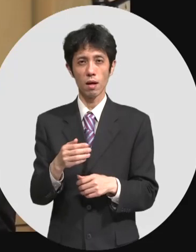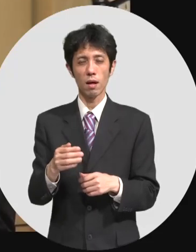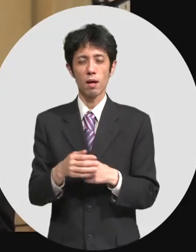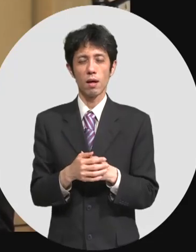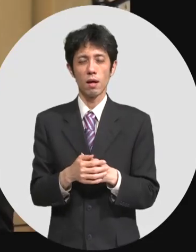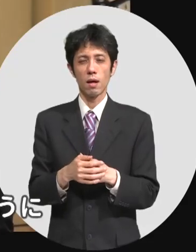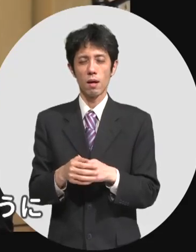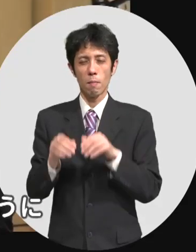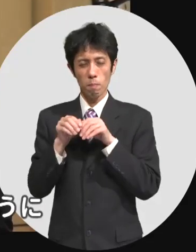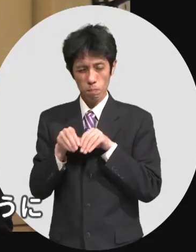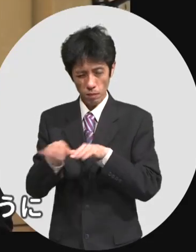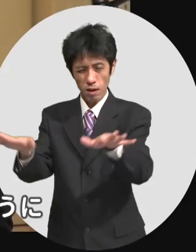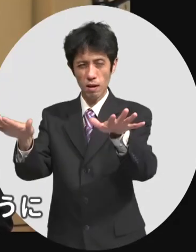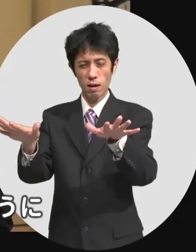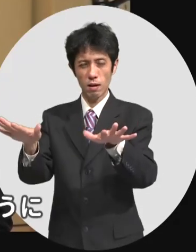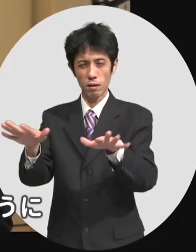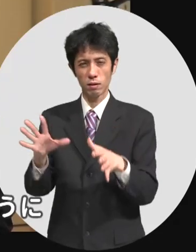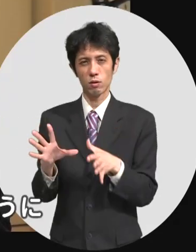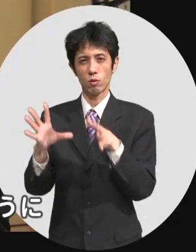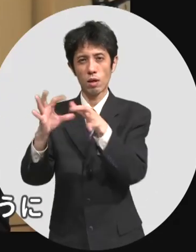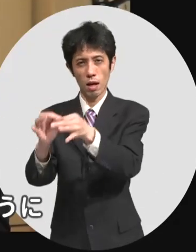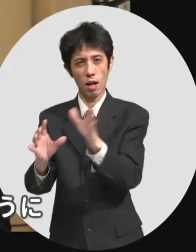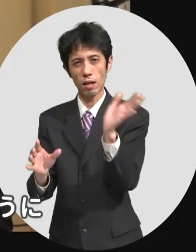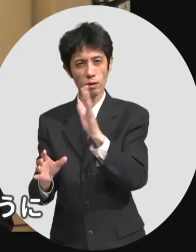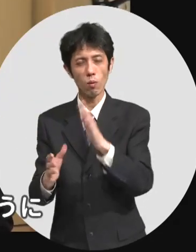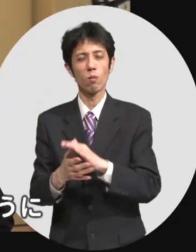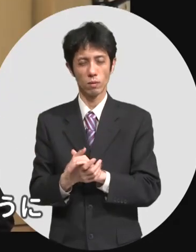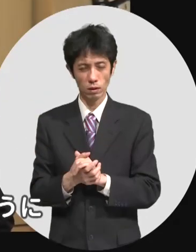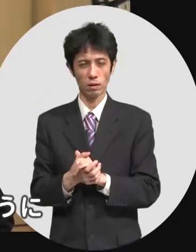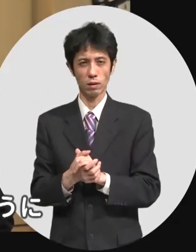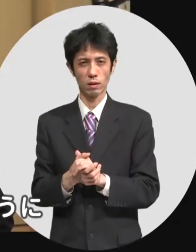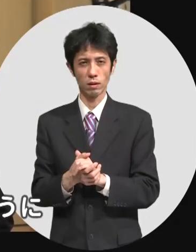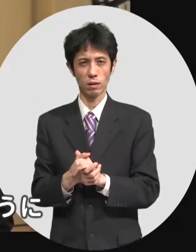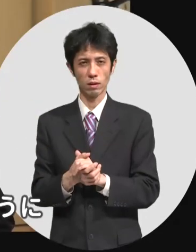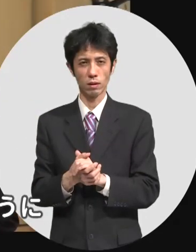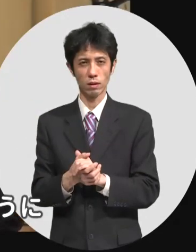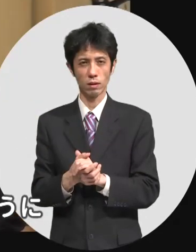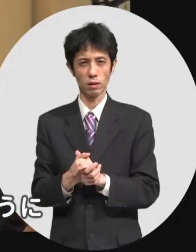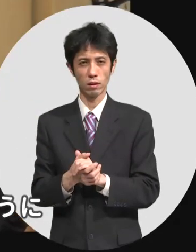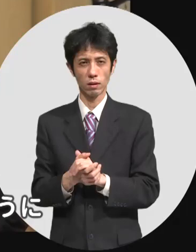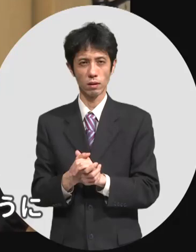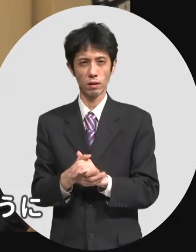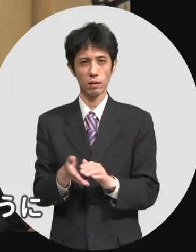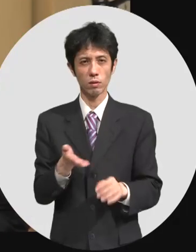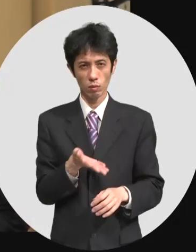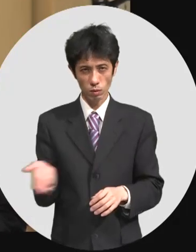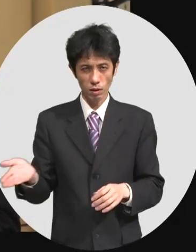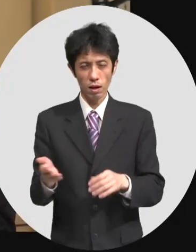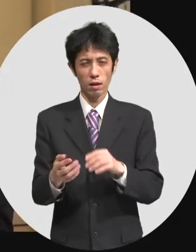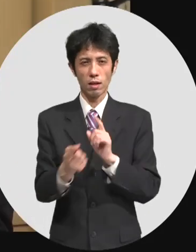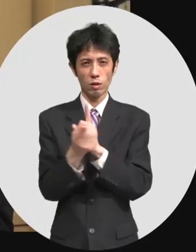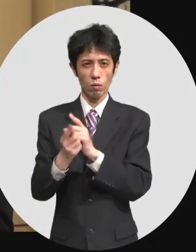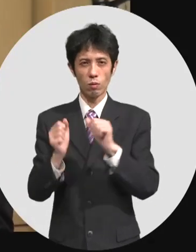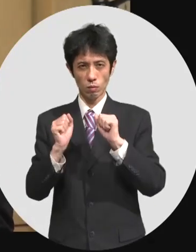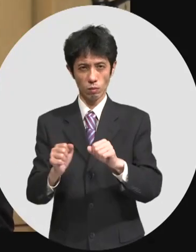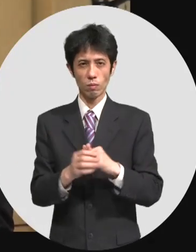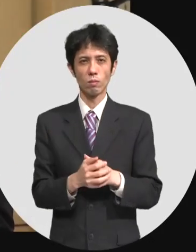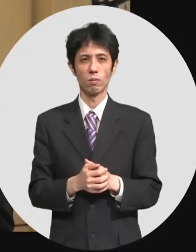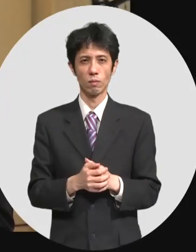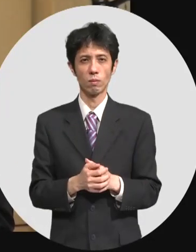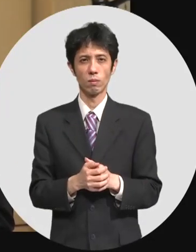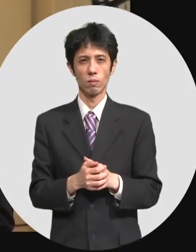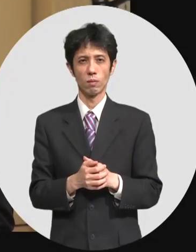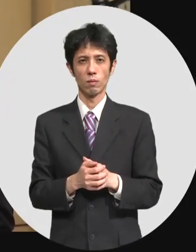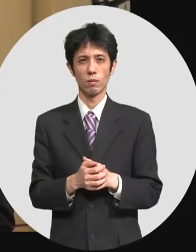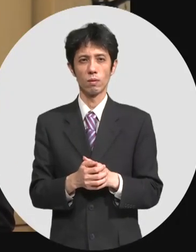ち早く捉え、できる限りそれが爆発的な感染拡大につながらないようにクラスター対策をしていく、また